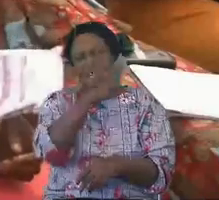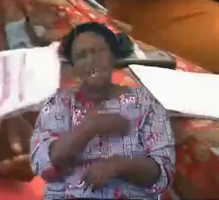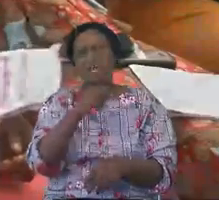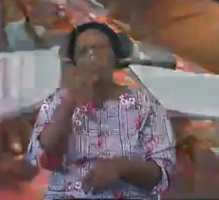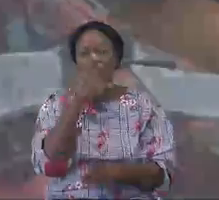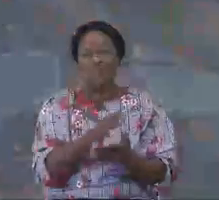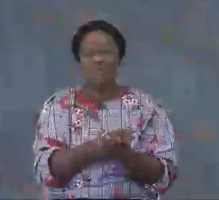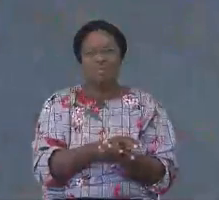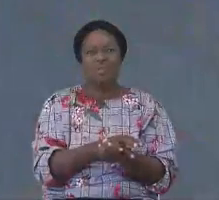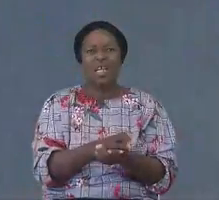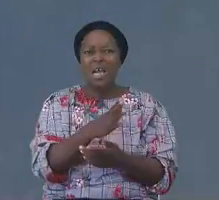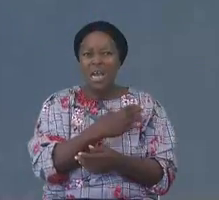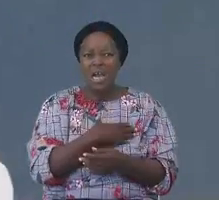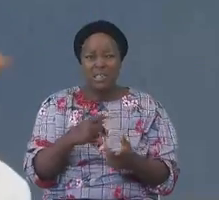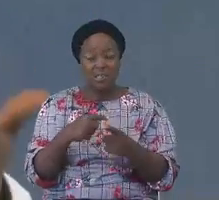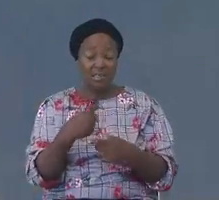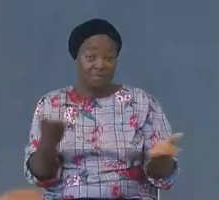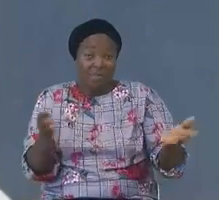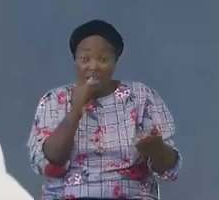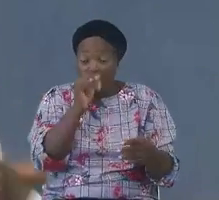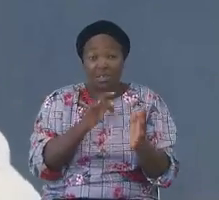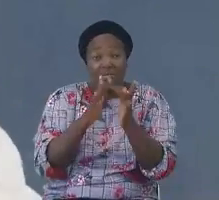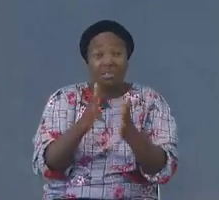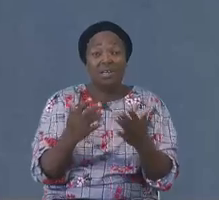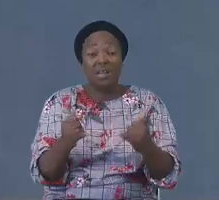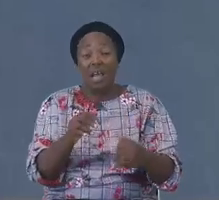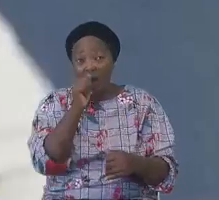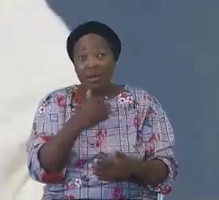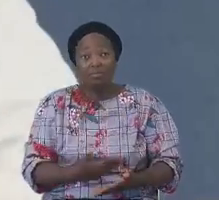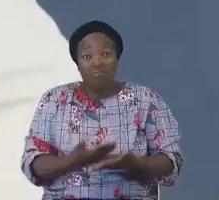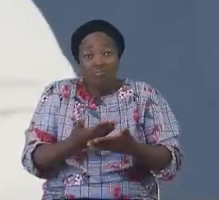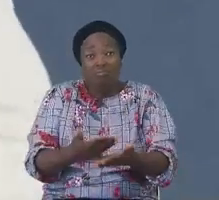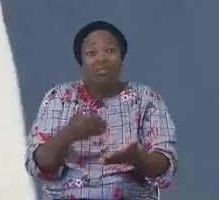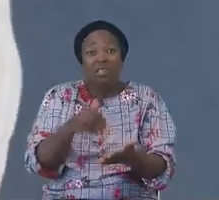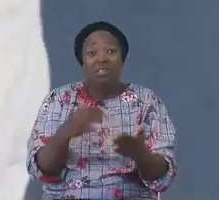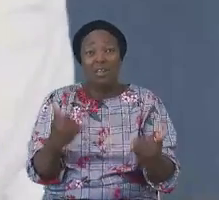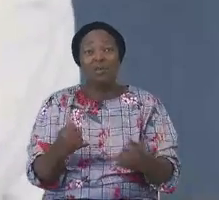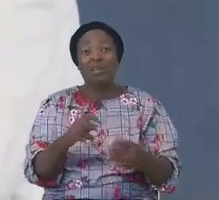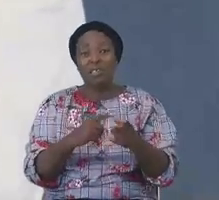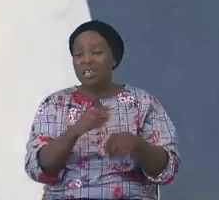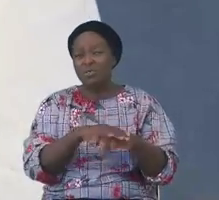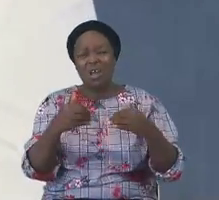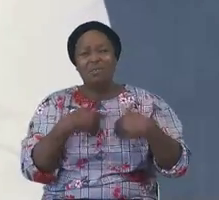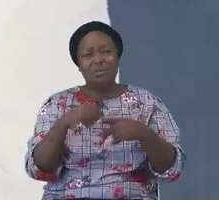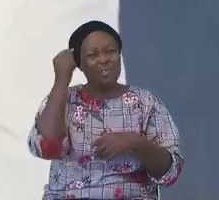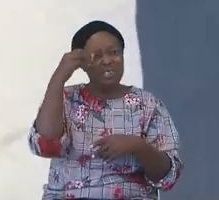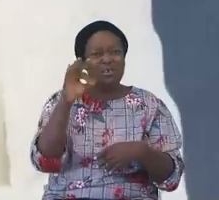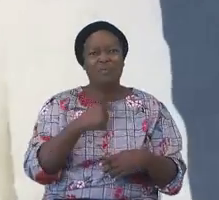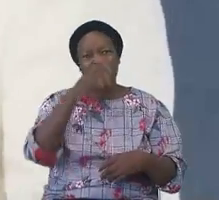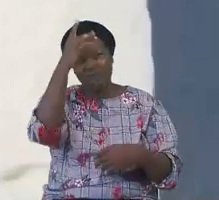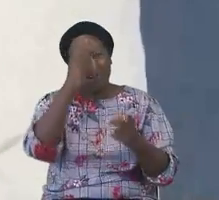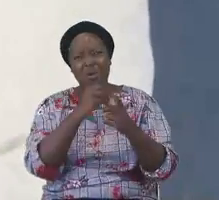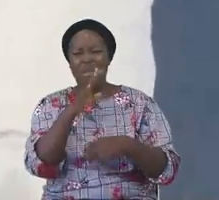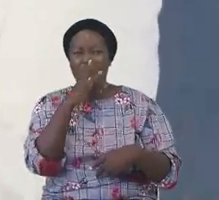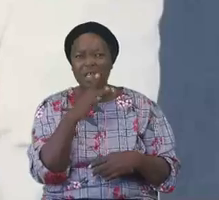vieux, vous devez prendre soin de votre père et de votre mère. Je suis un chrétien maintenant. Je suis